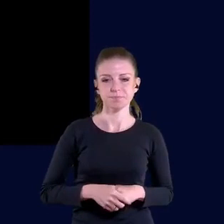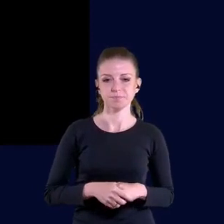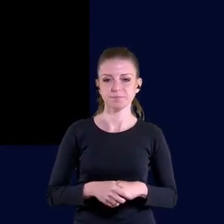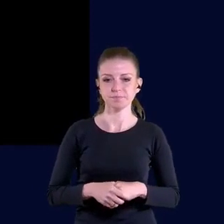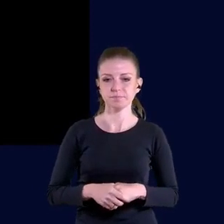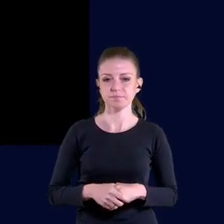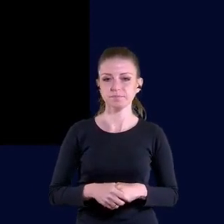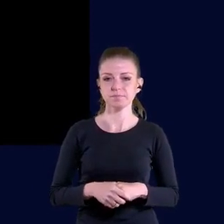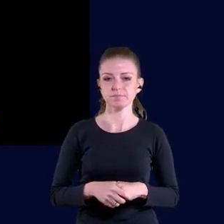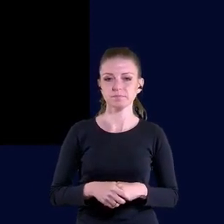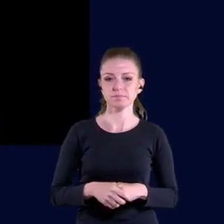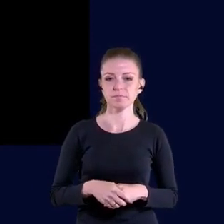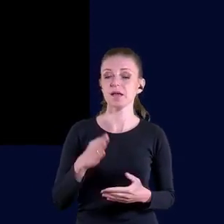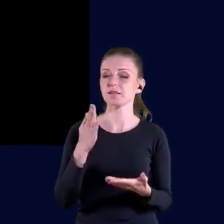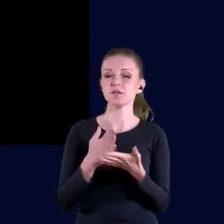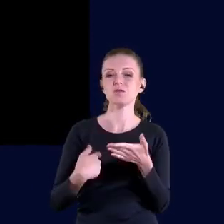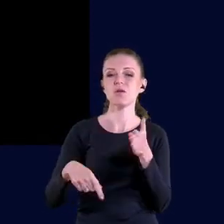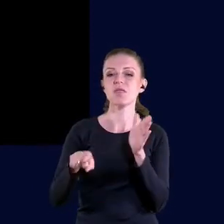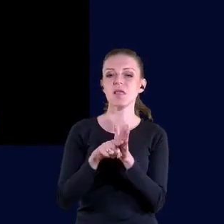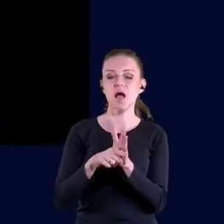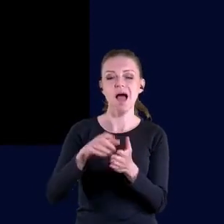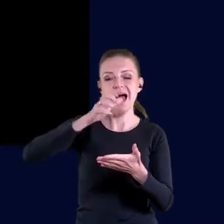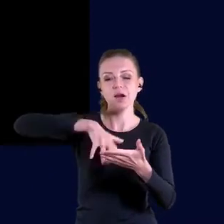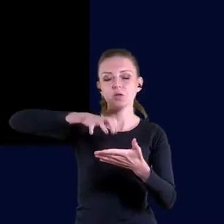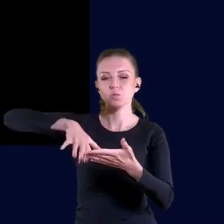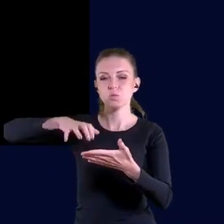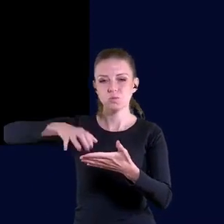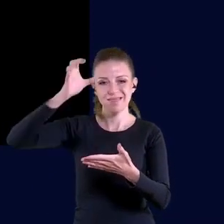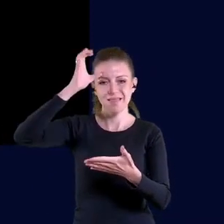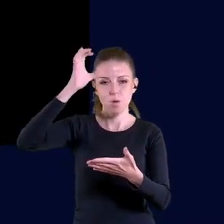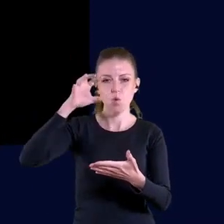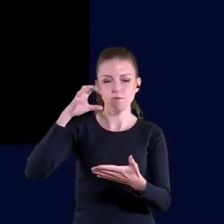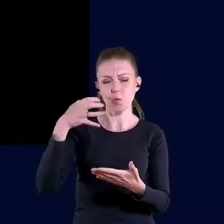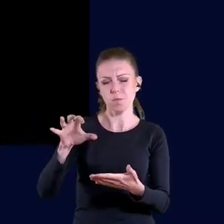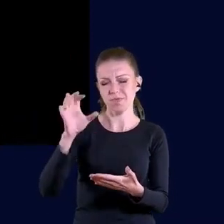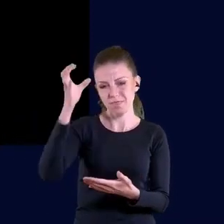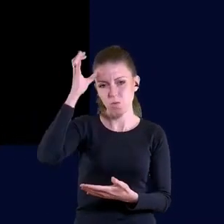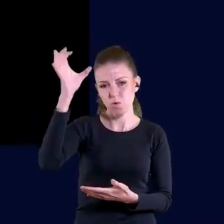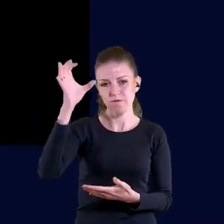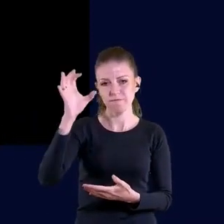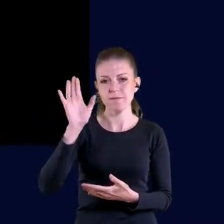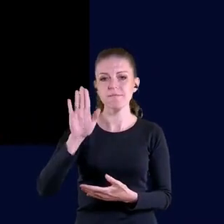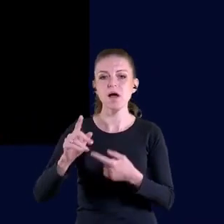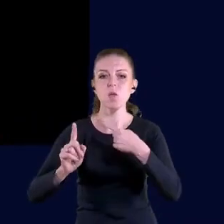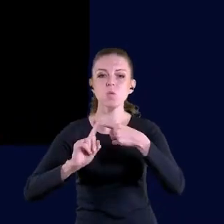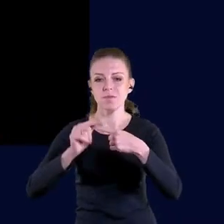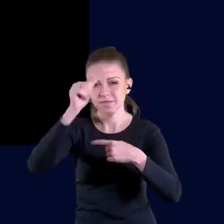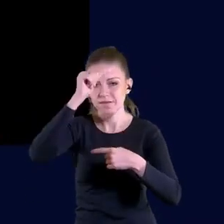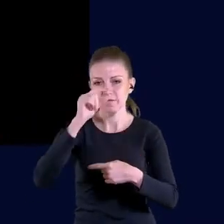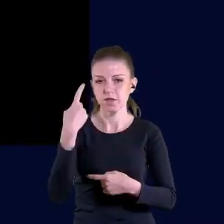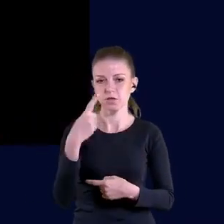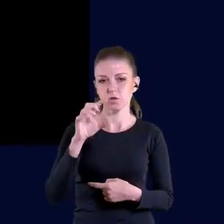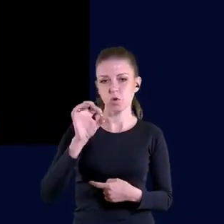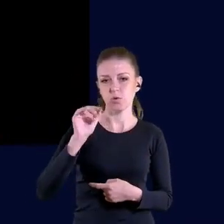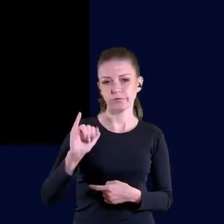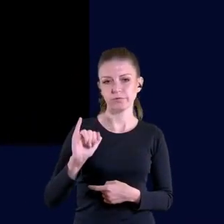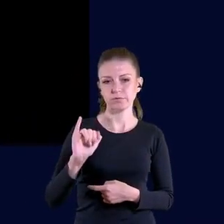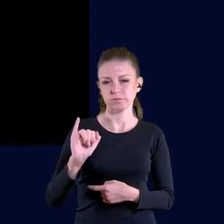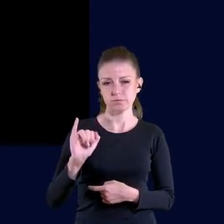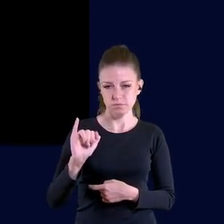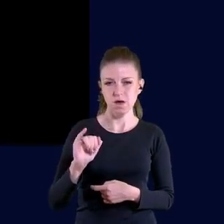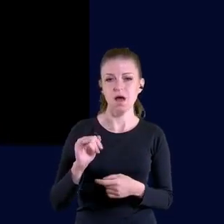wyłącznie dla artykułów naukowych opatrzonych numerami do yyy dane były pobierane 25